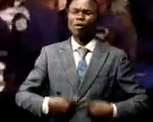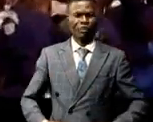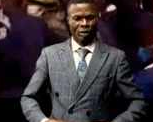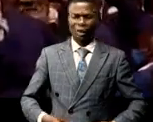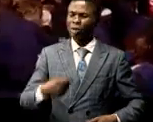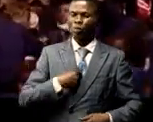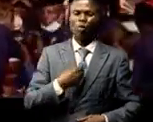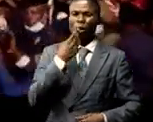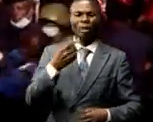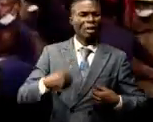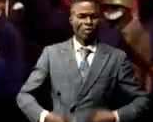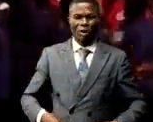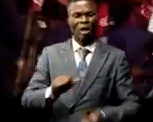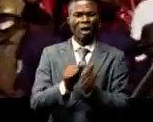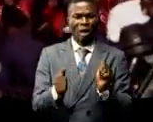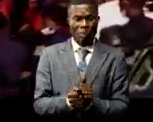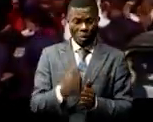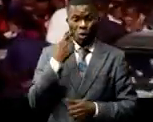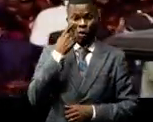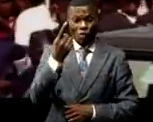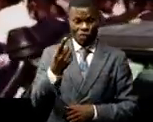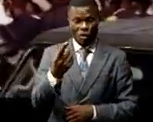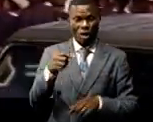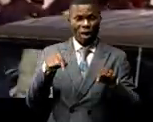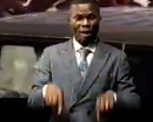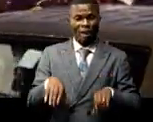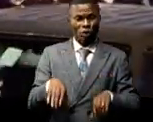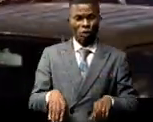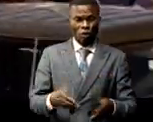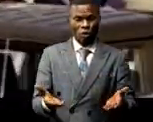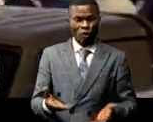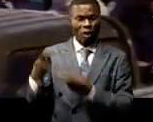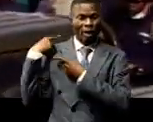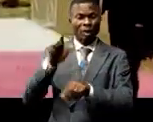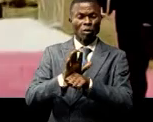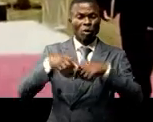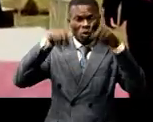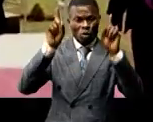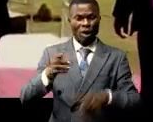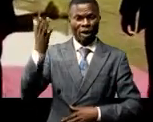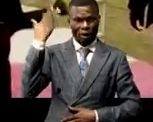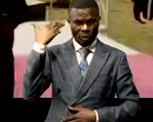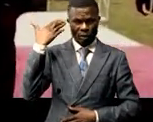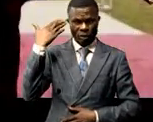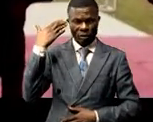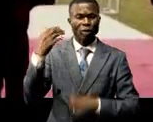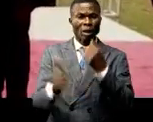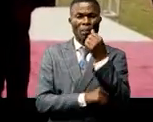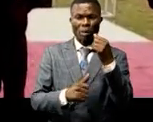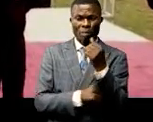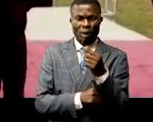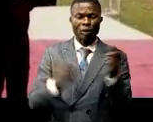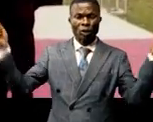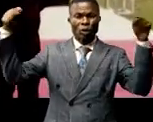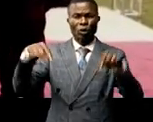Nalembi makamoyo nazali komona na mboka oyo depuis des années bato bazali koya awa